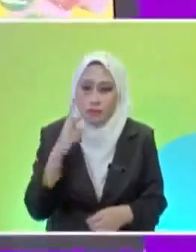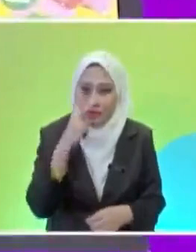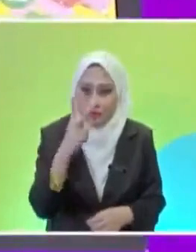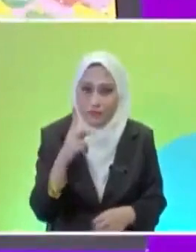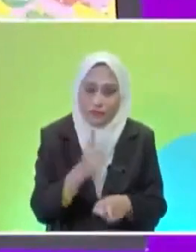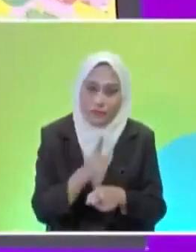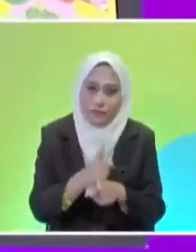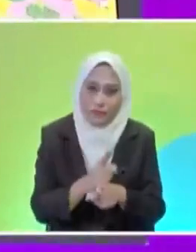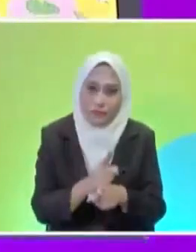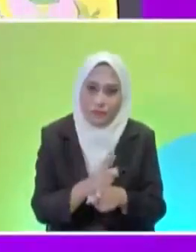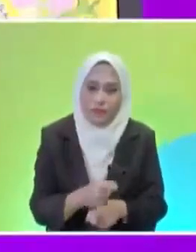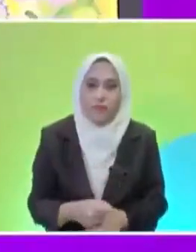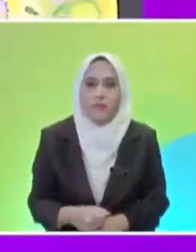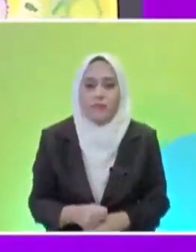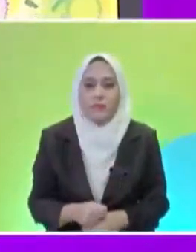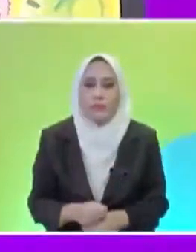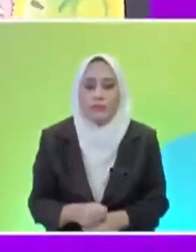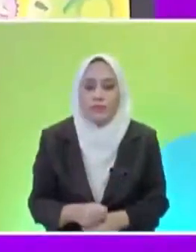ni. Saya cuba...